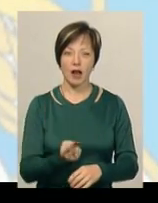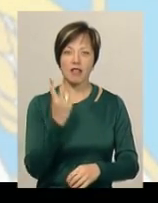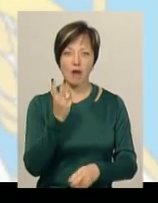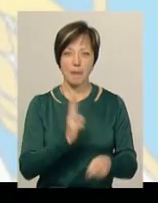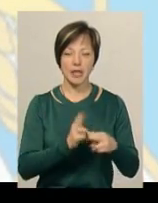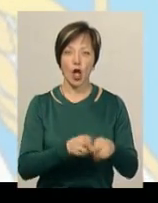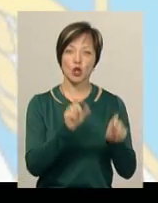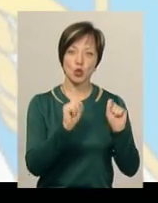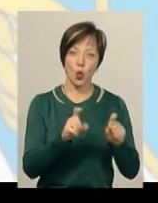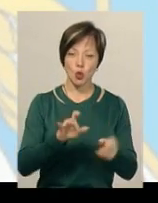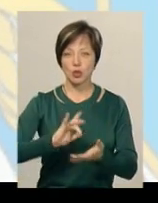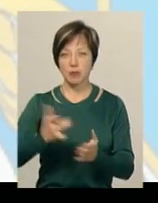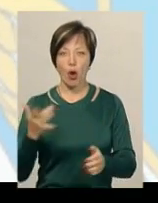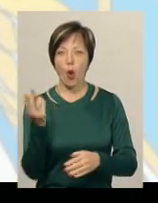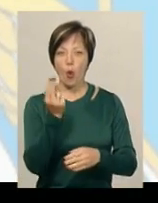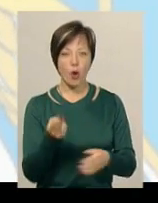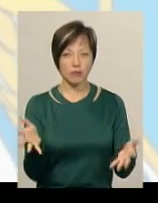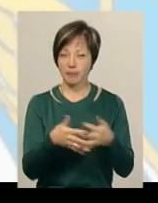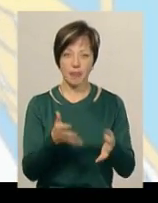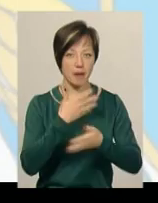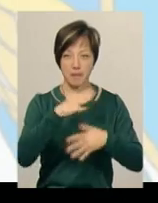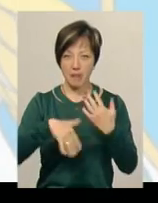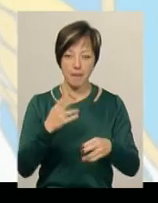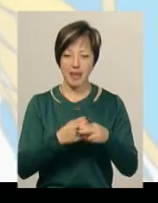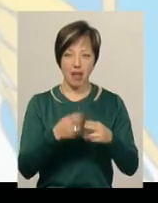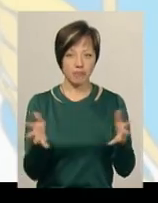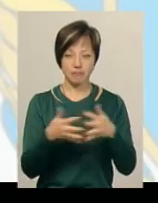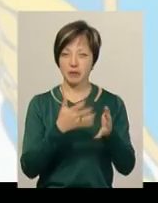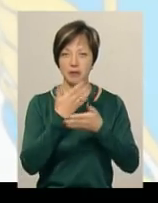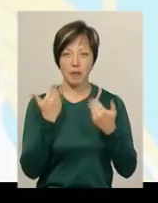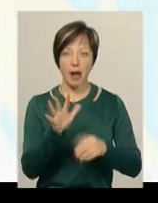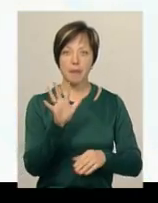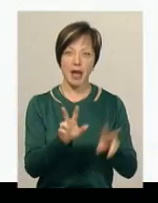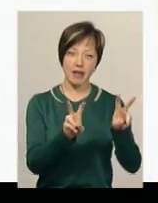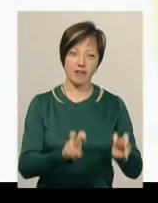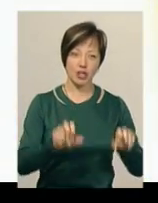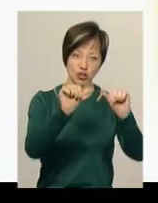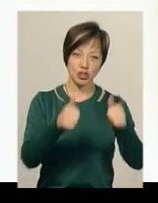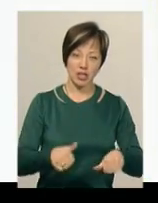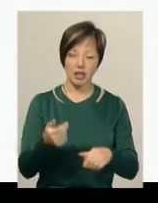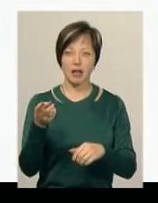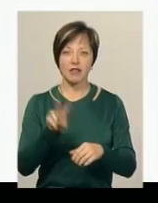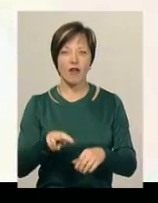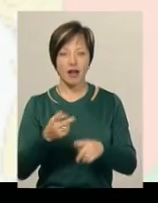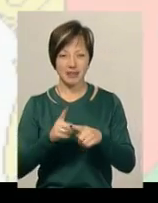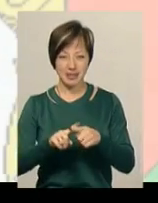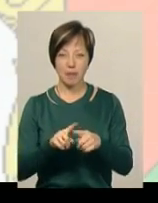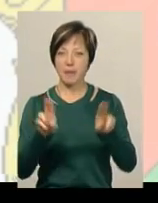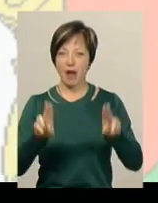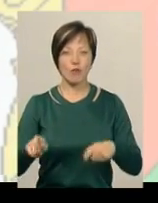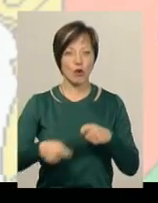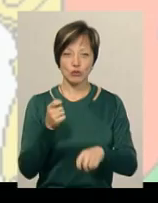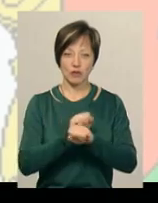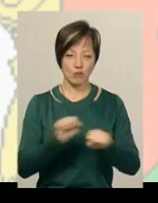метали – золото і срібло. Колір не накладається на колір, а метал – на метал. Використовується 5 видів щитів та 2 хутра. Геральдисти кажуть, ці правила порушувати